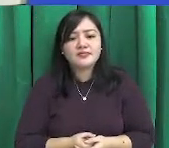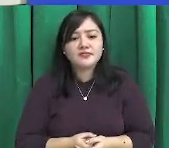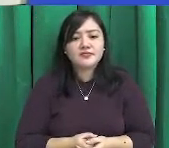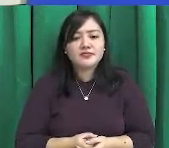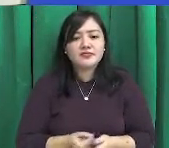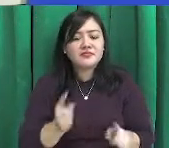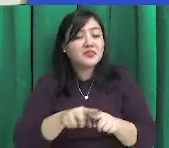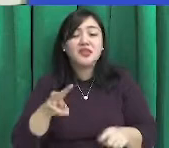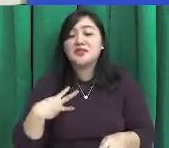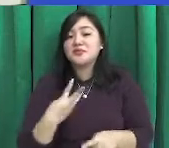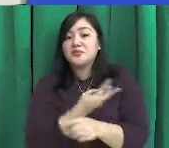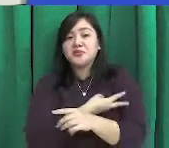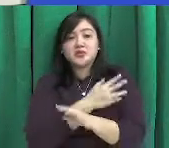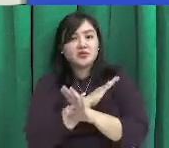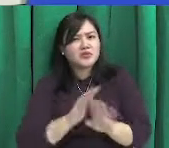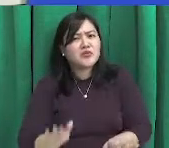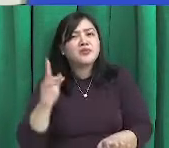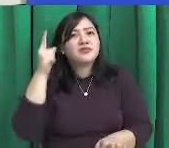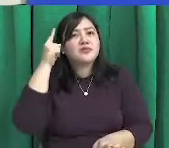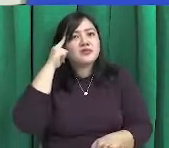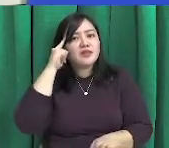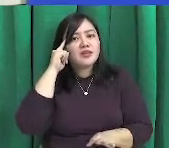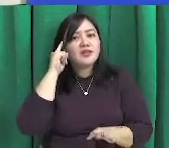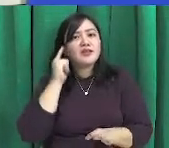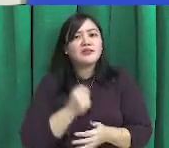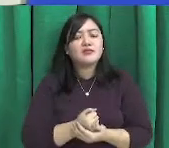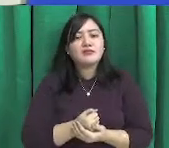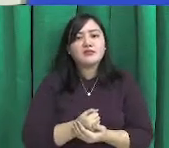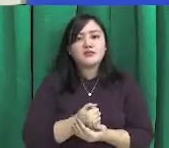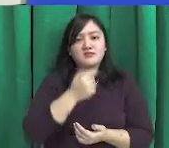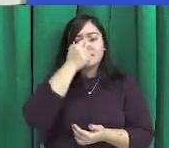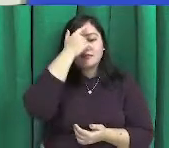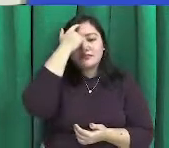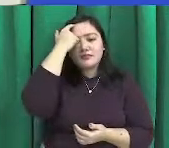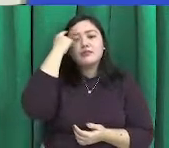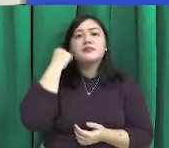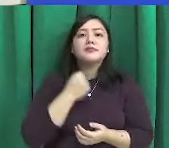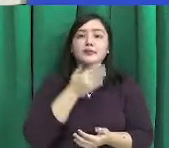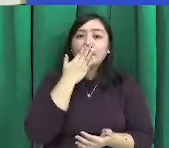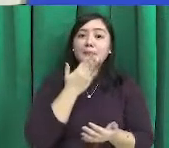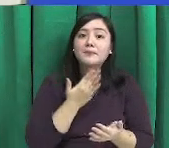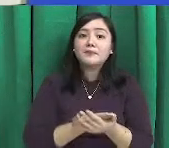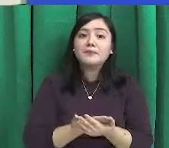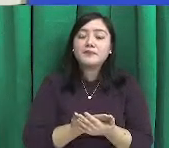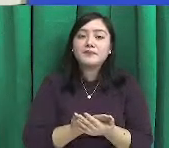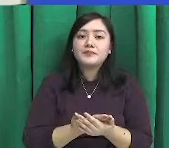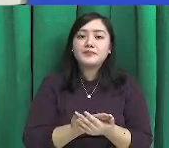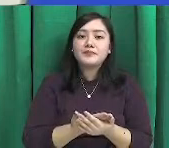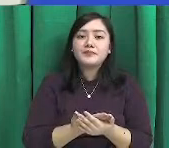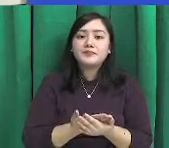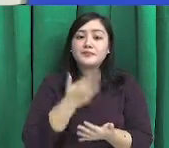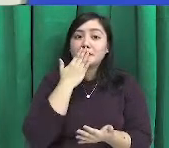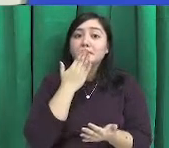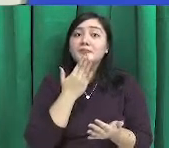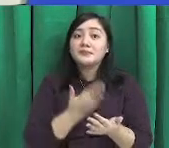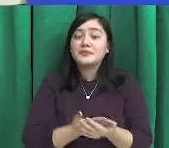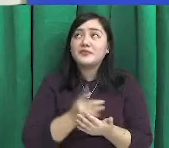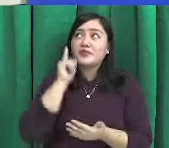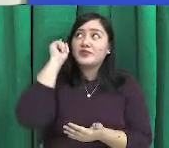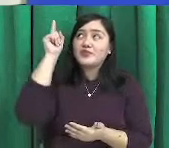hindi natin kinukonsider, mga kapatid, na kanyang pamamaraan. Maganda yung sinabi kanina ni Nida pagdating sa ROI